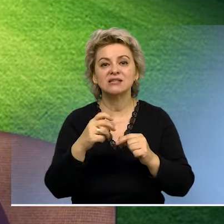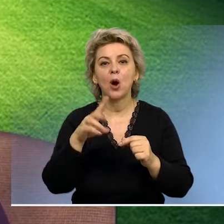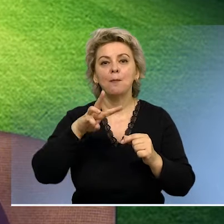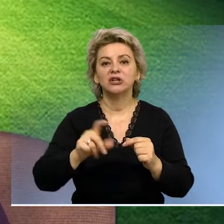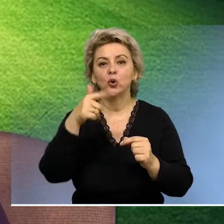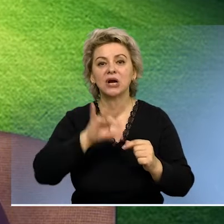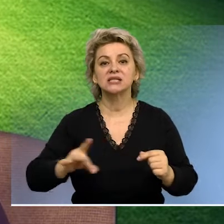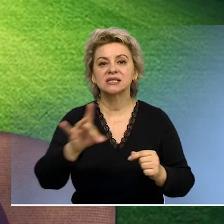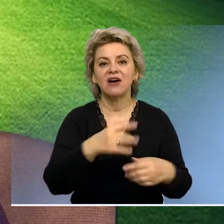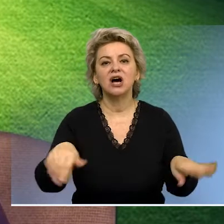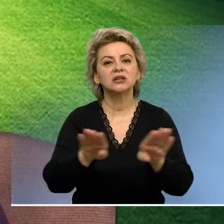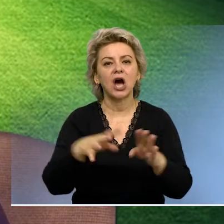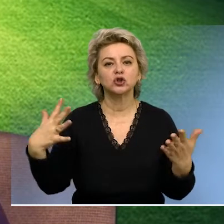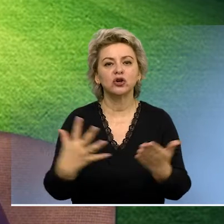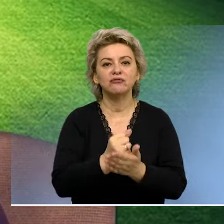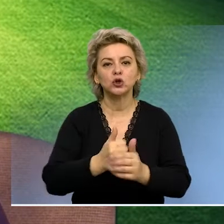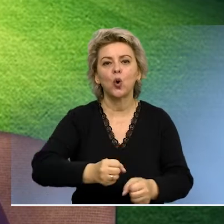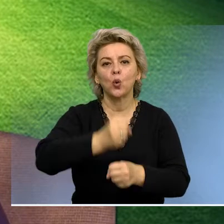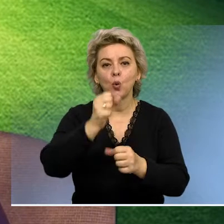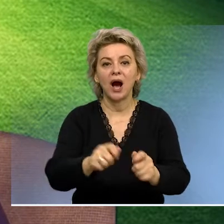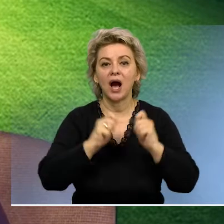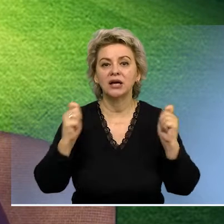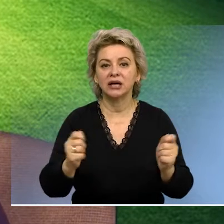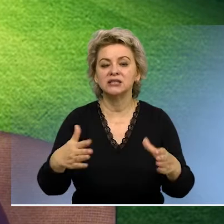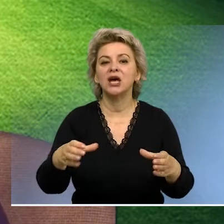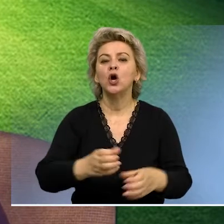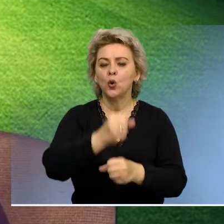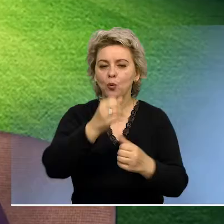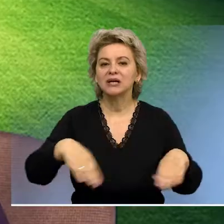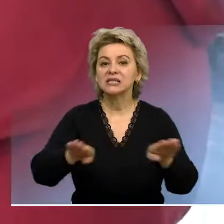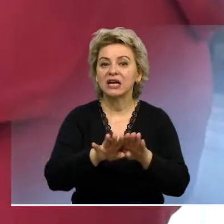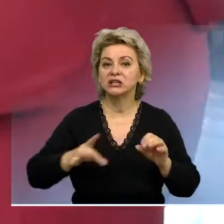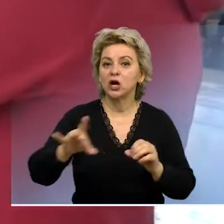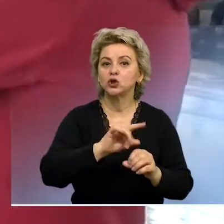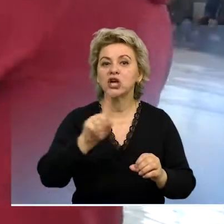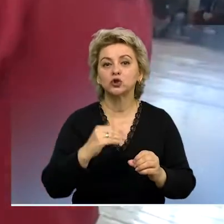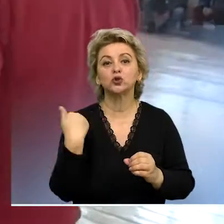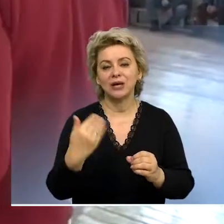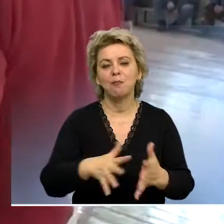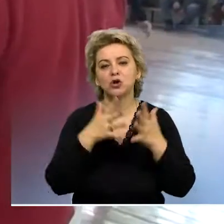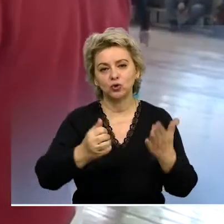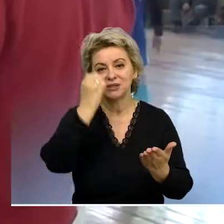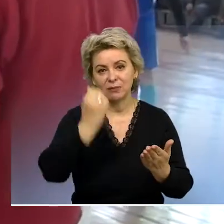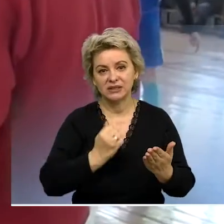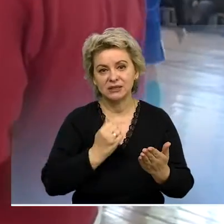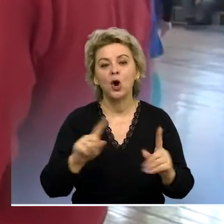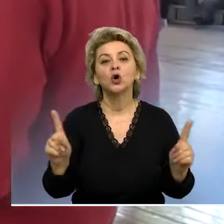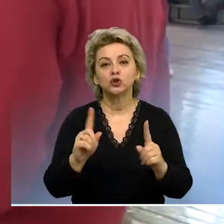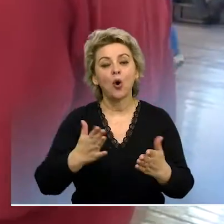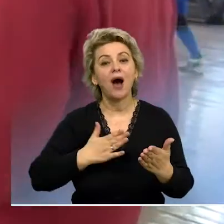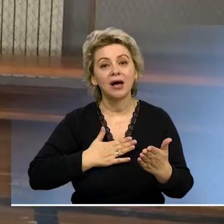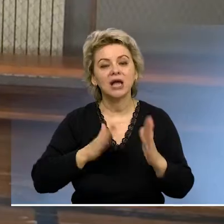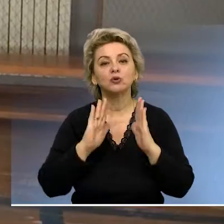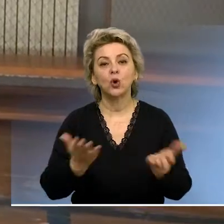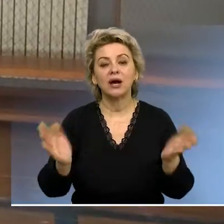году выиграла первенство Матвеево-Курганского района. Также она выиграла и кубок открытия, и кубок закрытия района, за что им большое